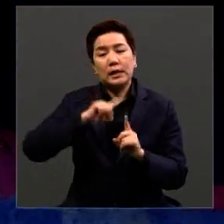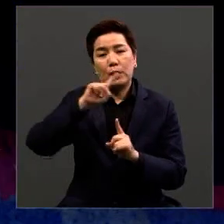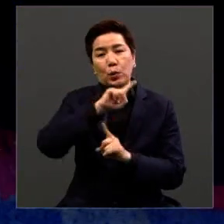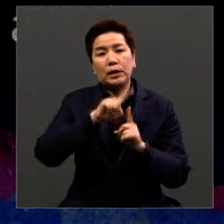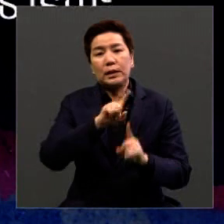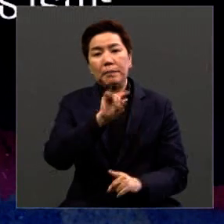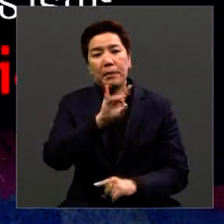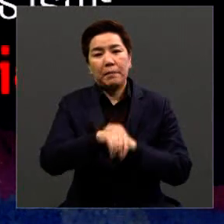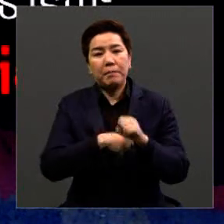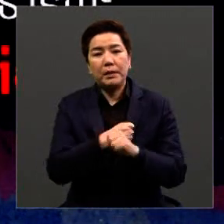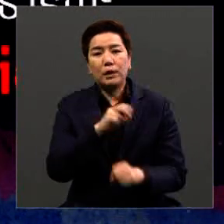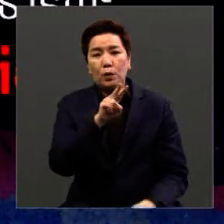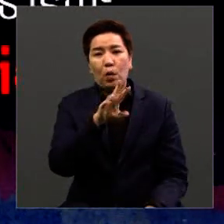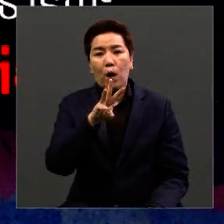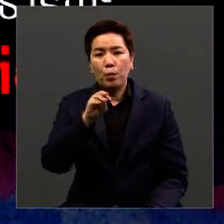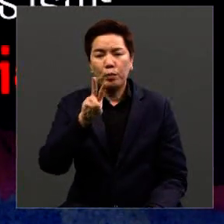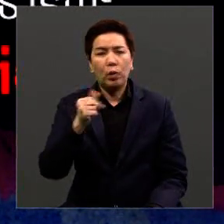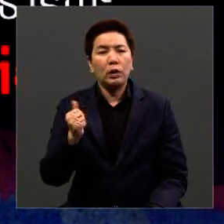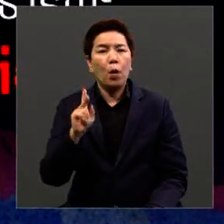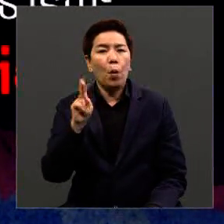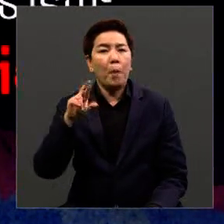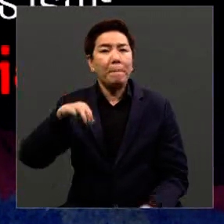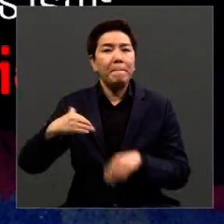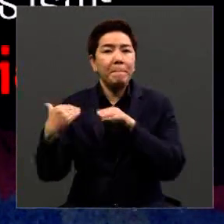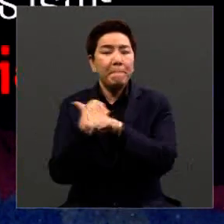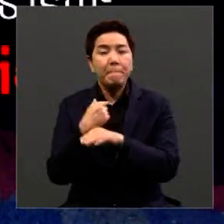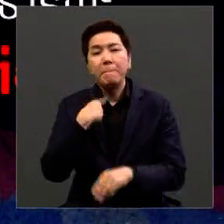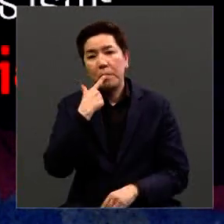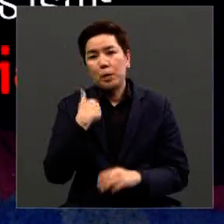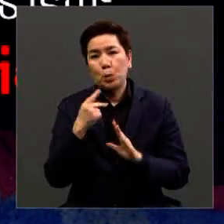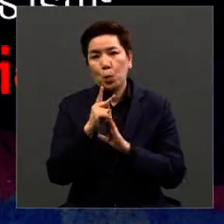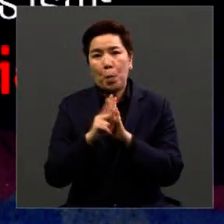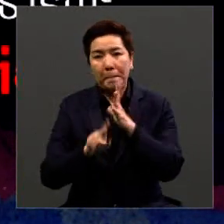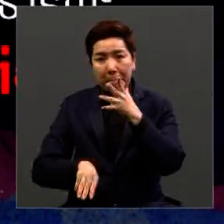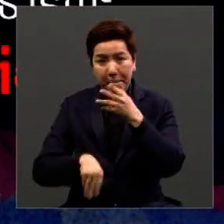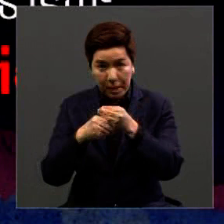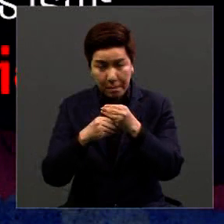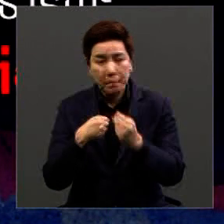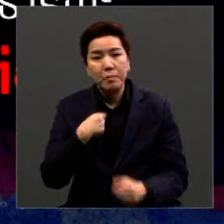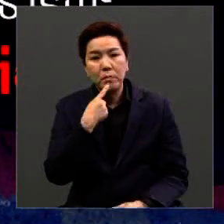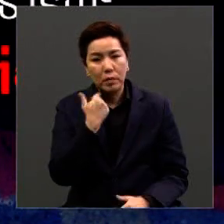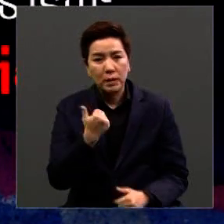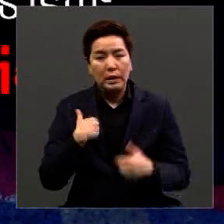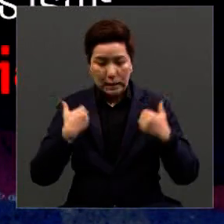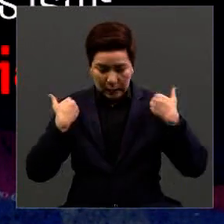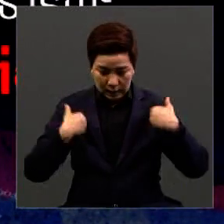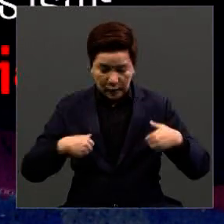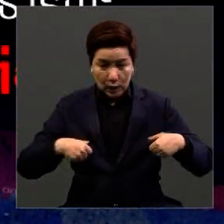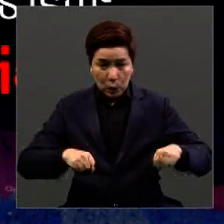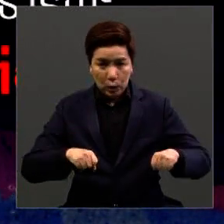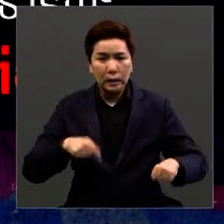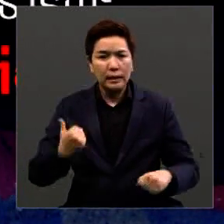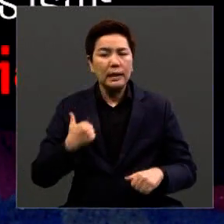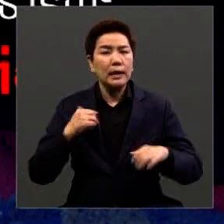กราคม2562กรมการขนส่งทางบกได้ออกข้อกำหนดเพิ่มเติมระบุว่าเสื้อวินที่ทางราชการ